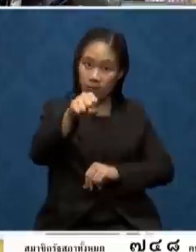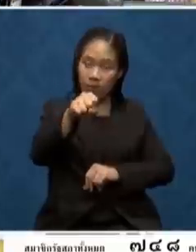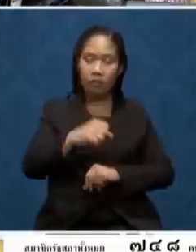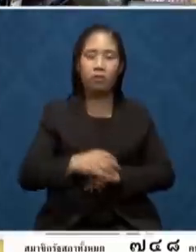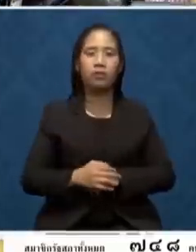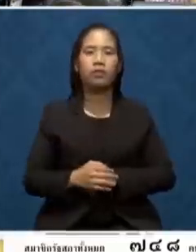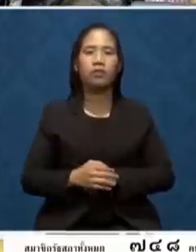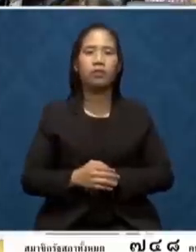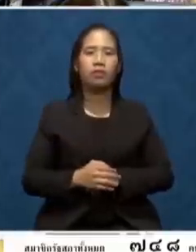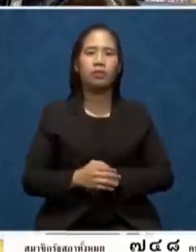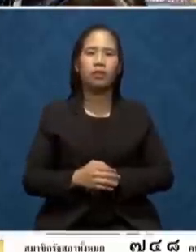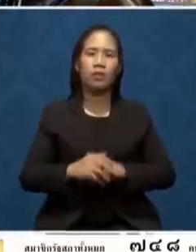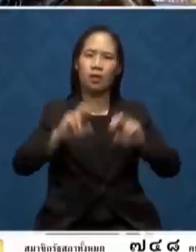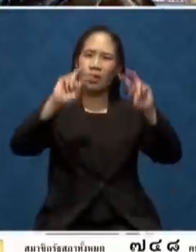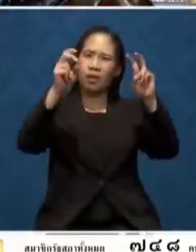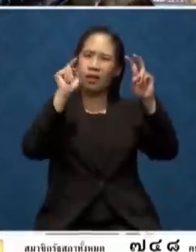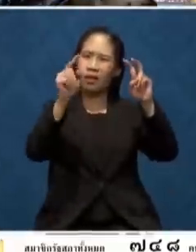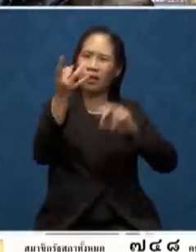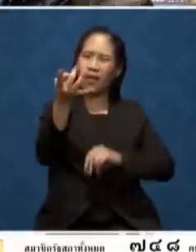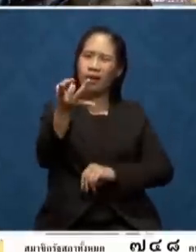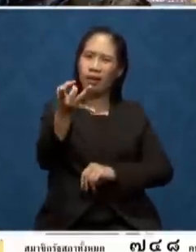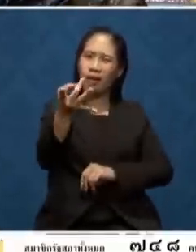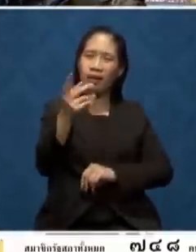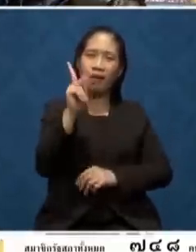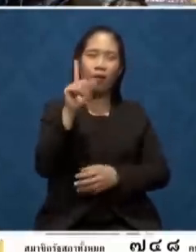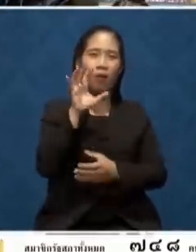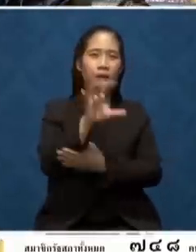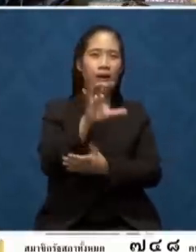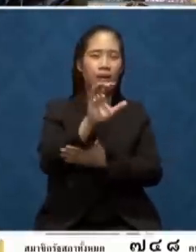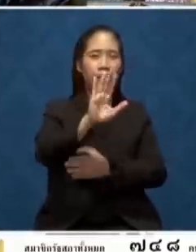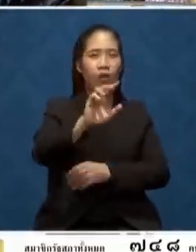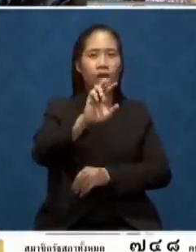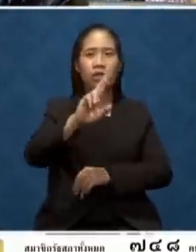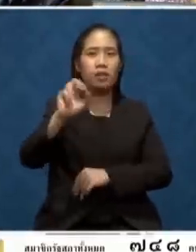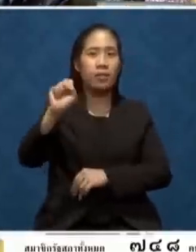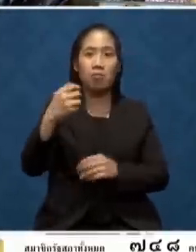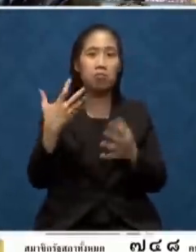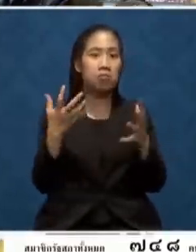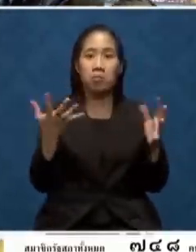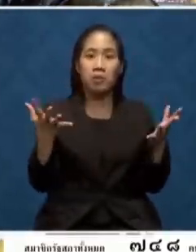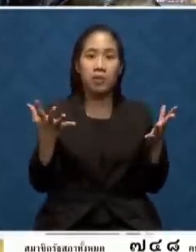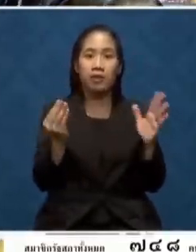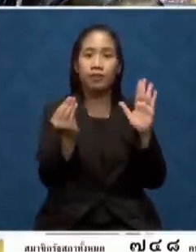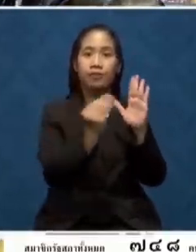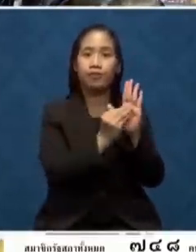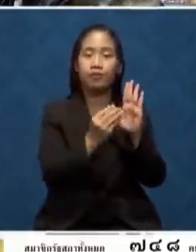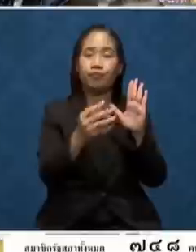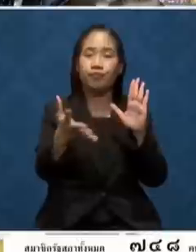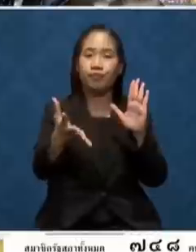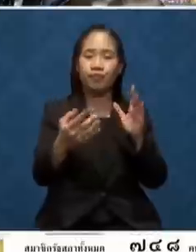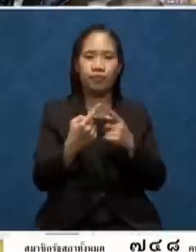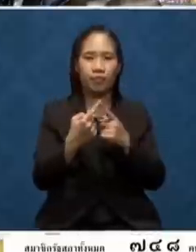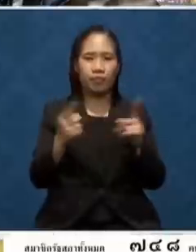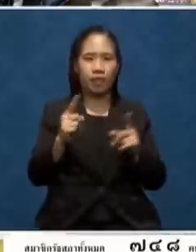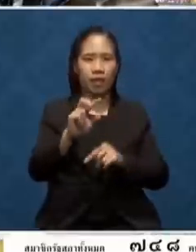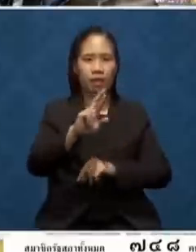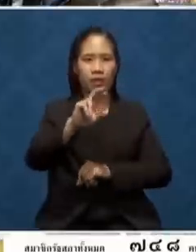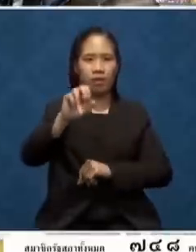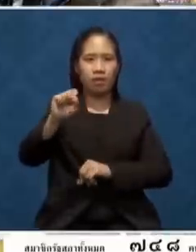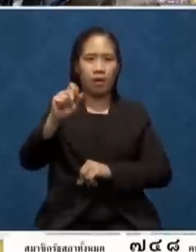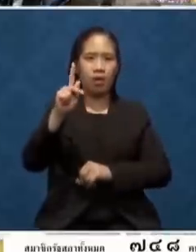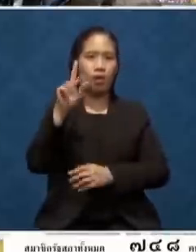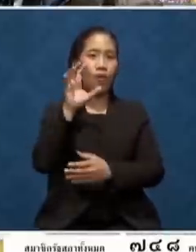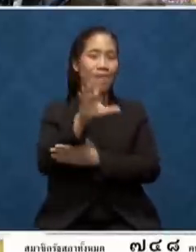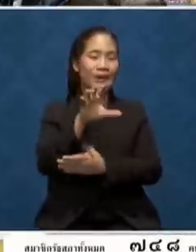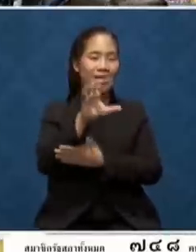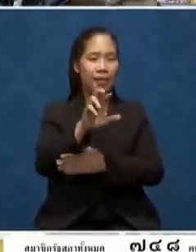คืออะไรในข้อบังคับของรัฐสภาไม่มีเขียนไว้แต่ในสภาผู้แทนราษฎรข้อบังคับ